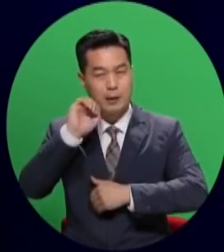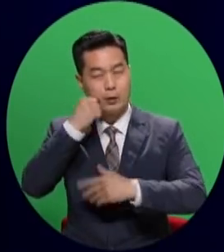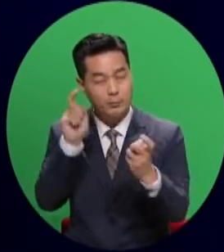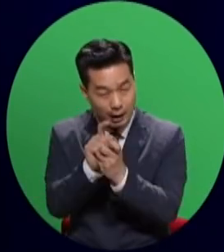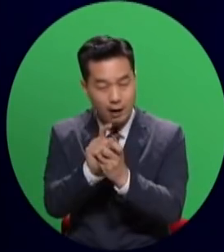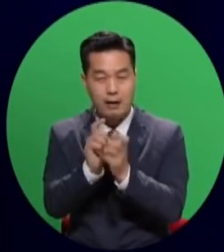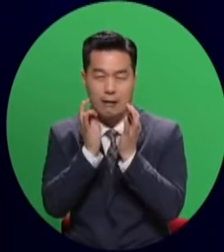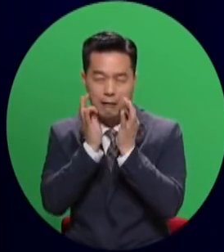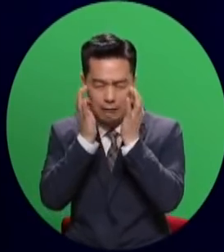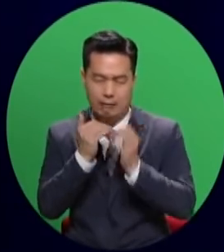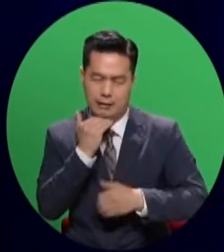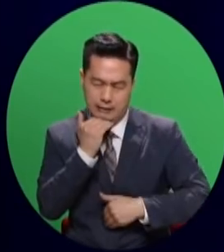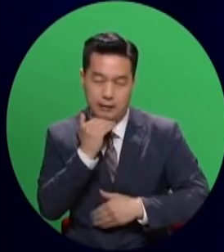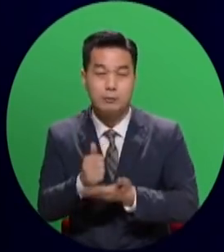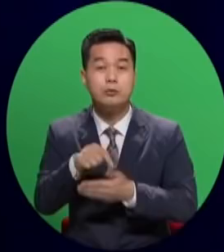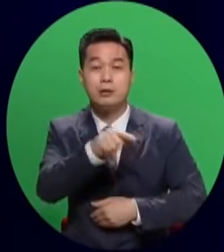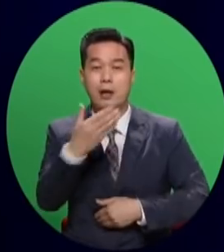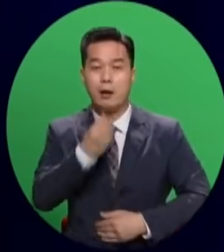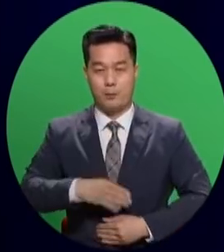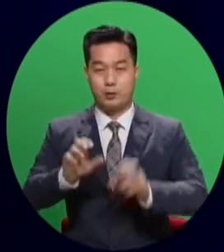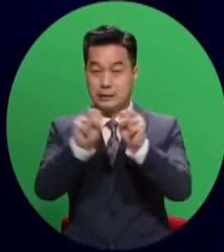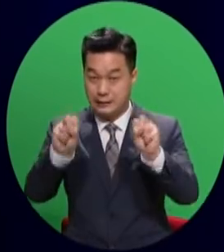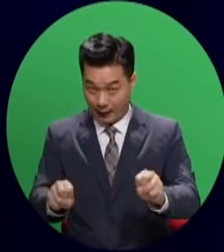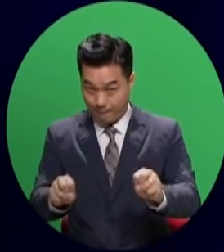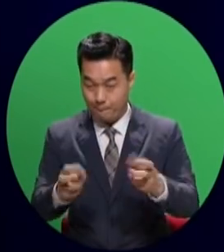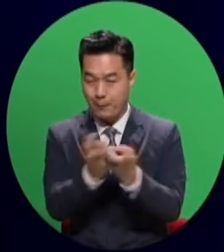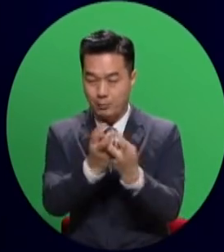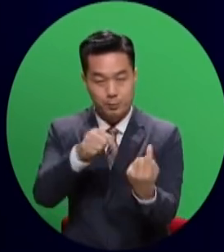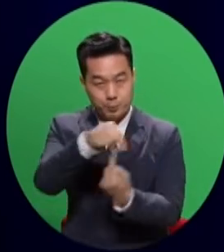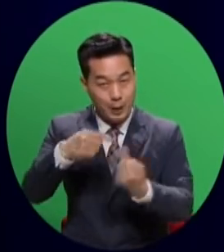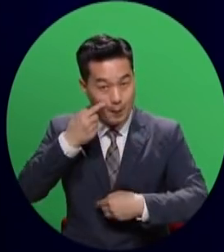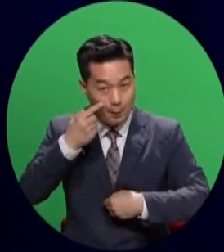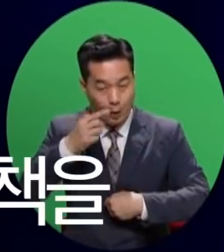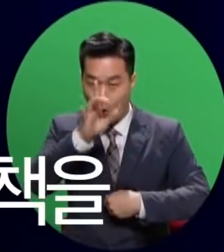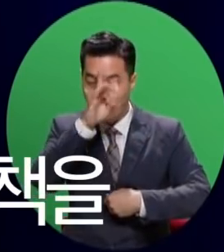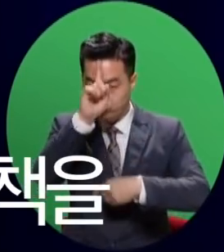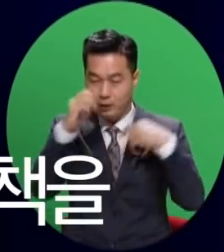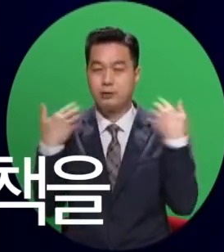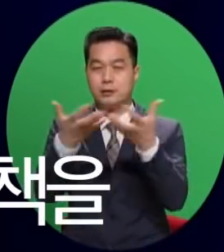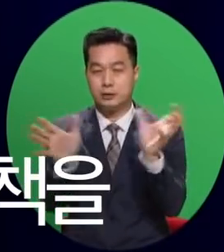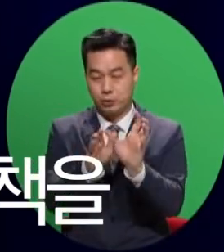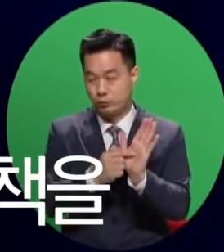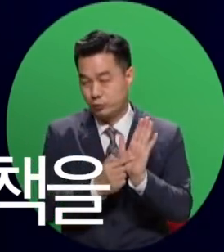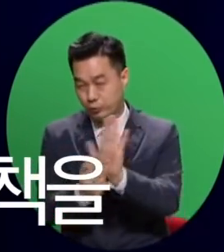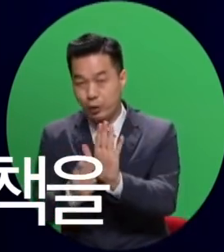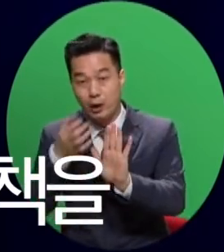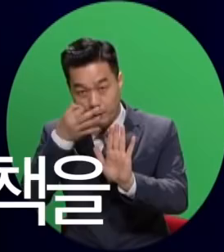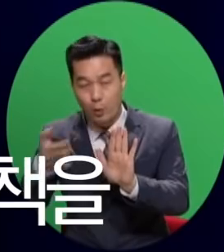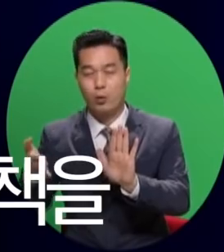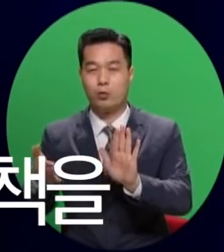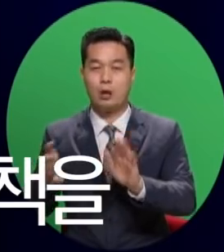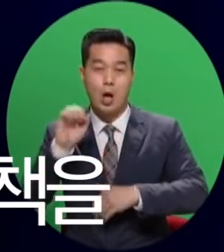분들께 에 복지 시스템을 서울시에서 실험을 해서 중앙정부에서 가져갈 수 있도록 하후 상박 어려울수록